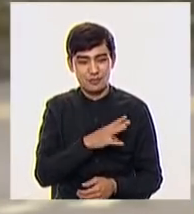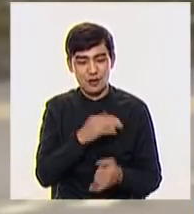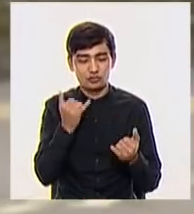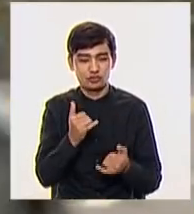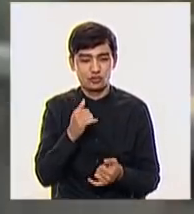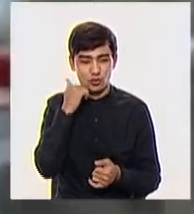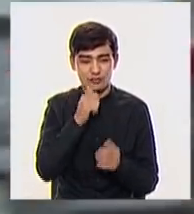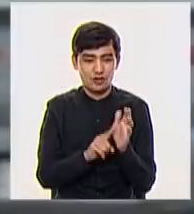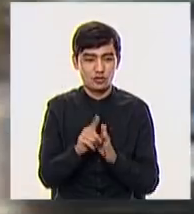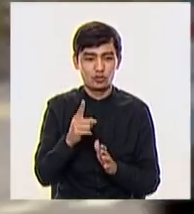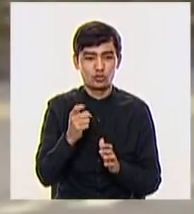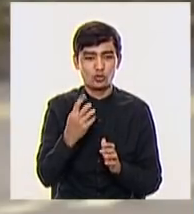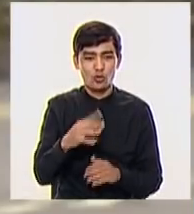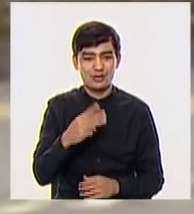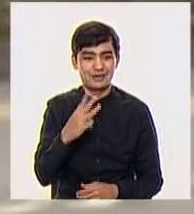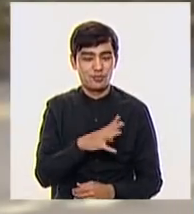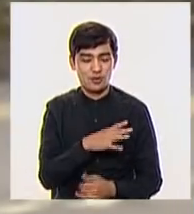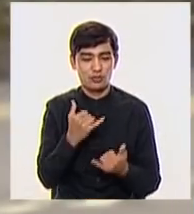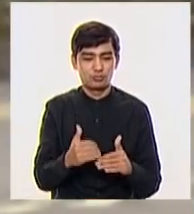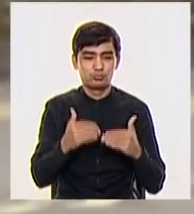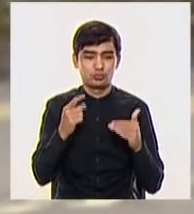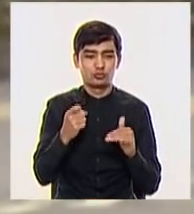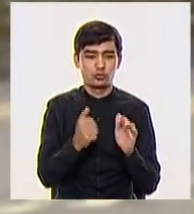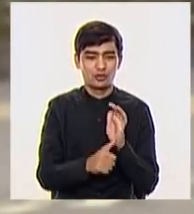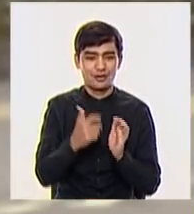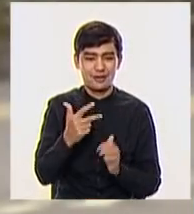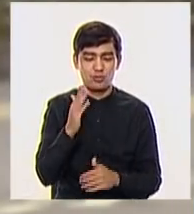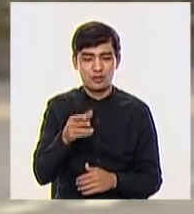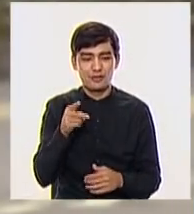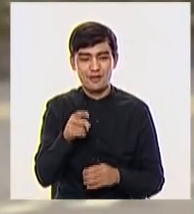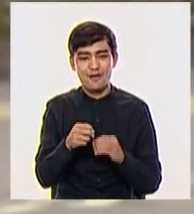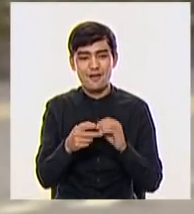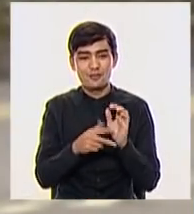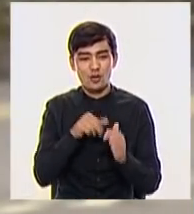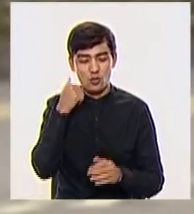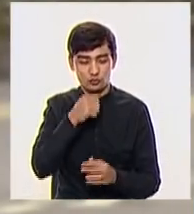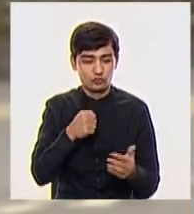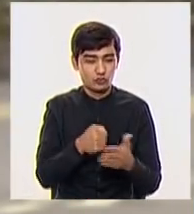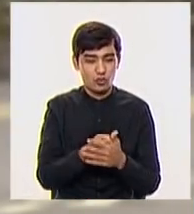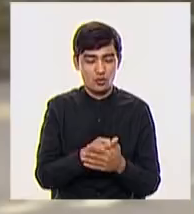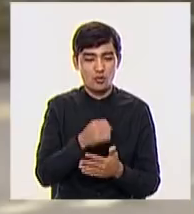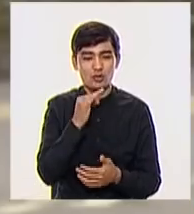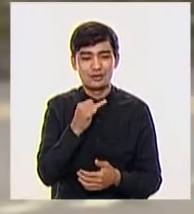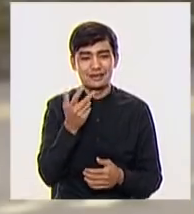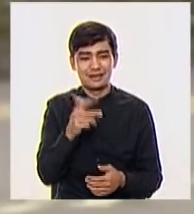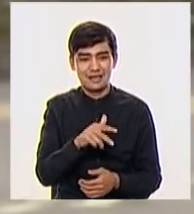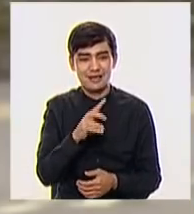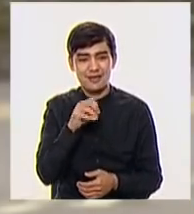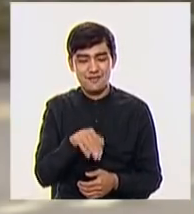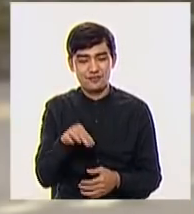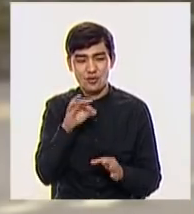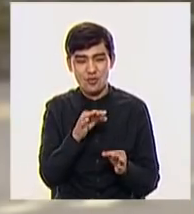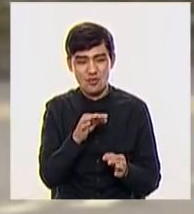қазір 167-ге көтерілді. Жауаптылар 2032 жылға дейін еліміздегі 3 мұнай өңдейтін зауыт халықтың